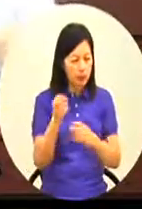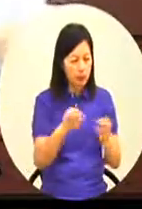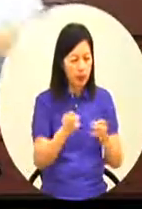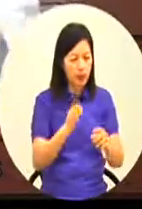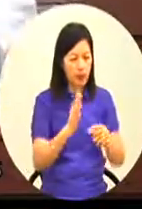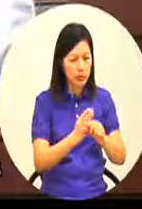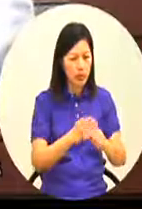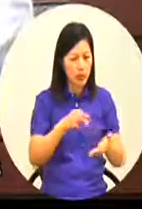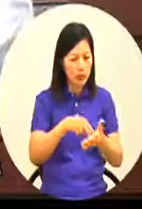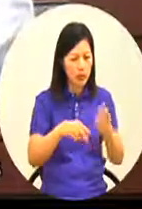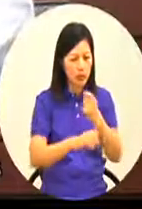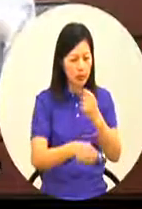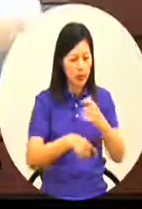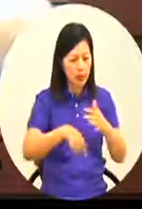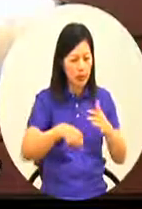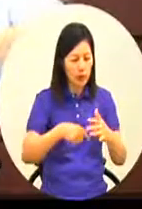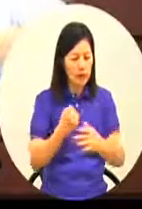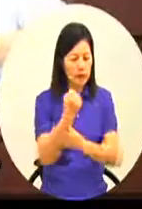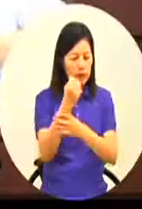支持。以上，